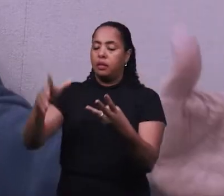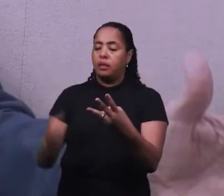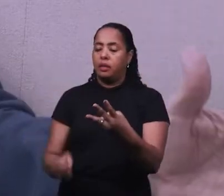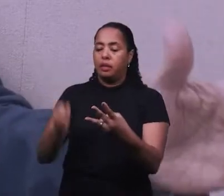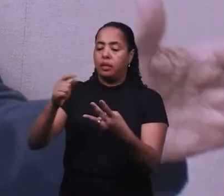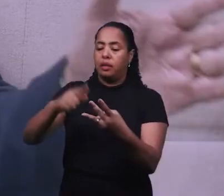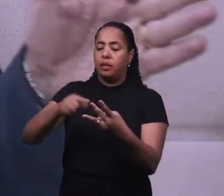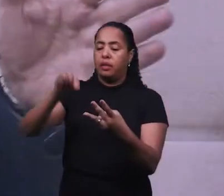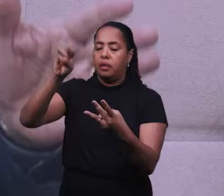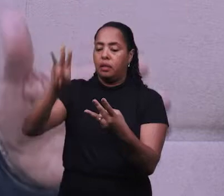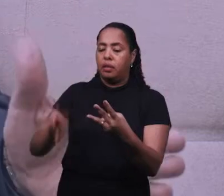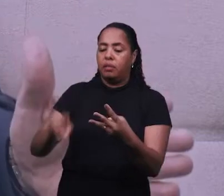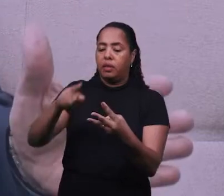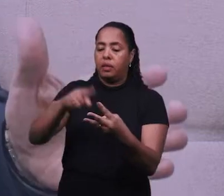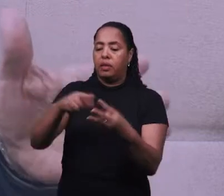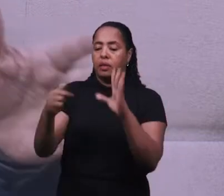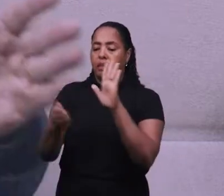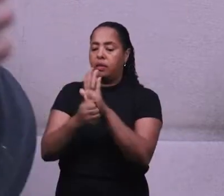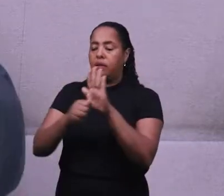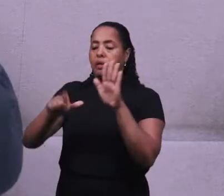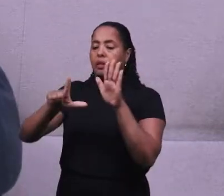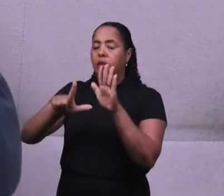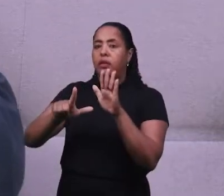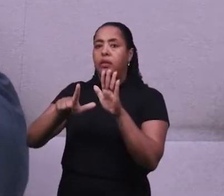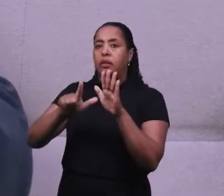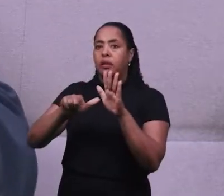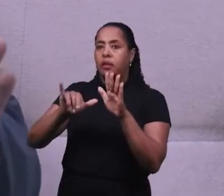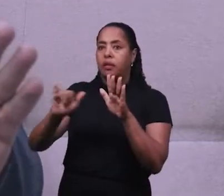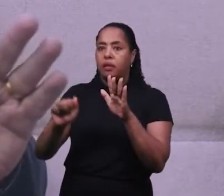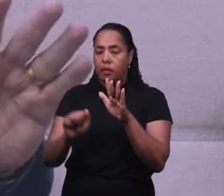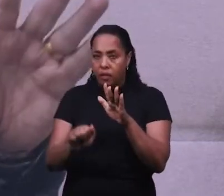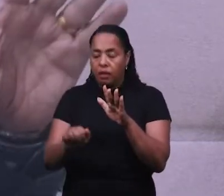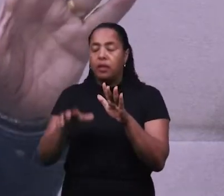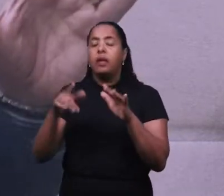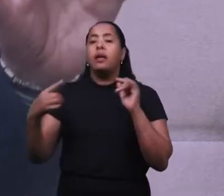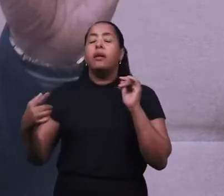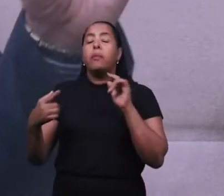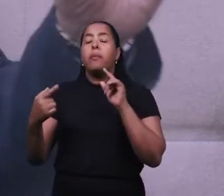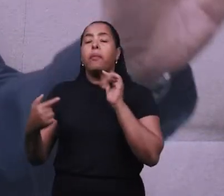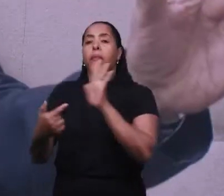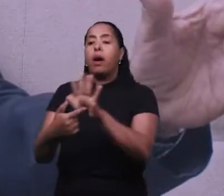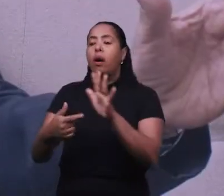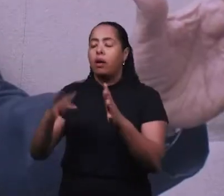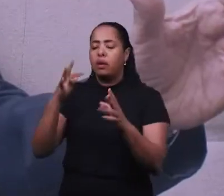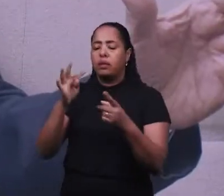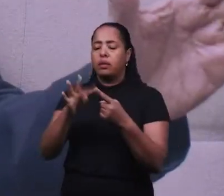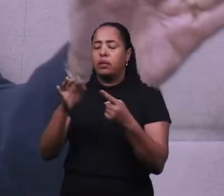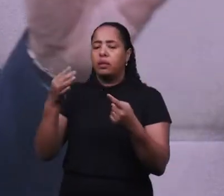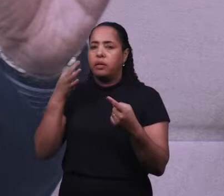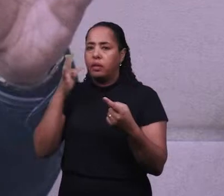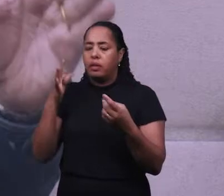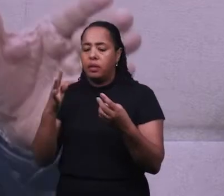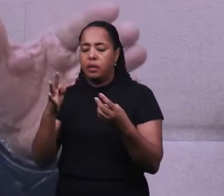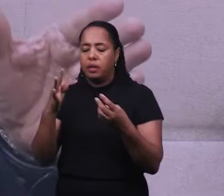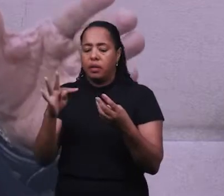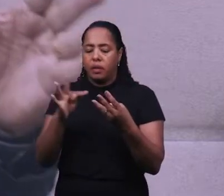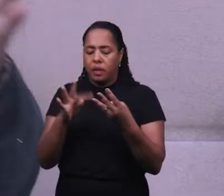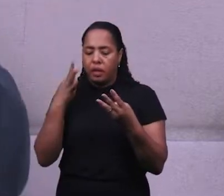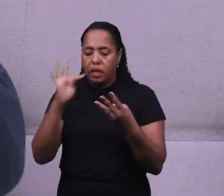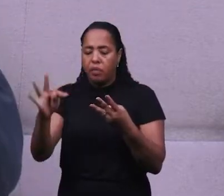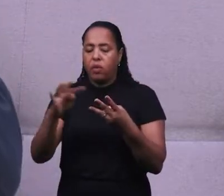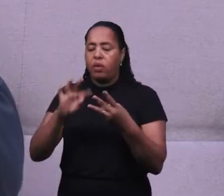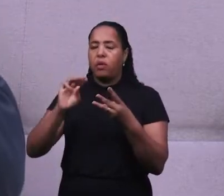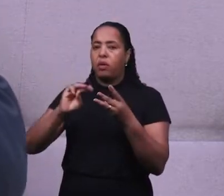éléments, euh, la, la, la, la verge, le manna et les tables de la loi. Cela